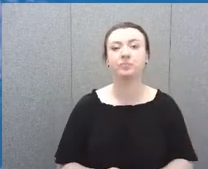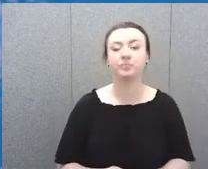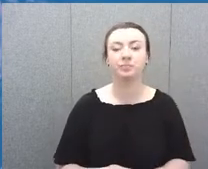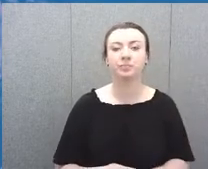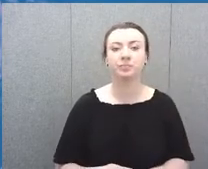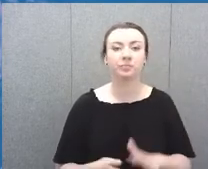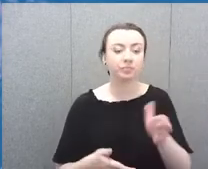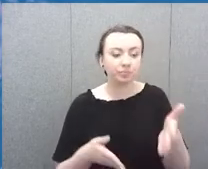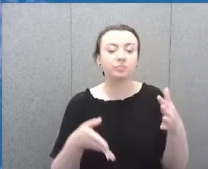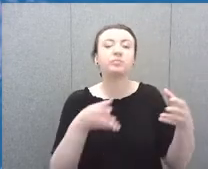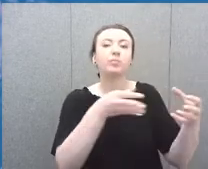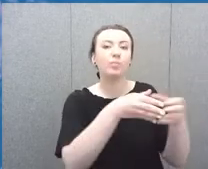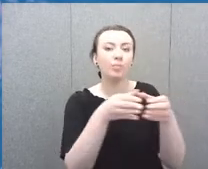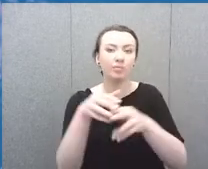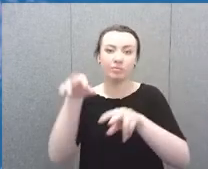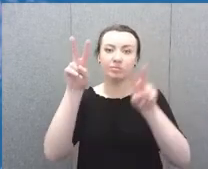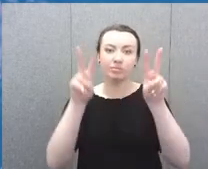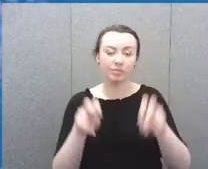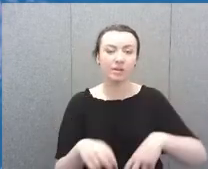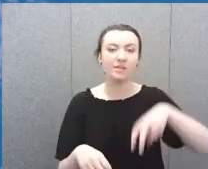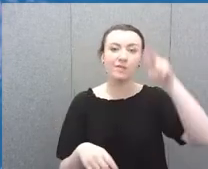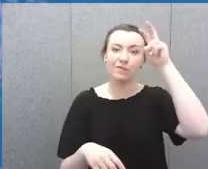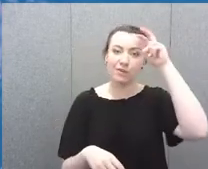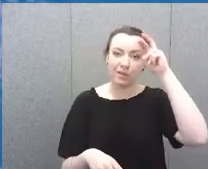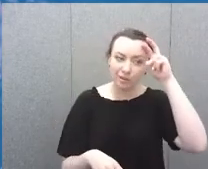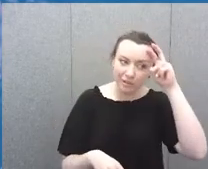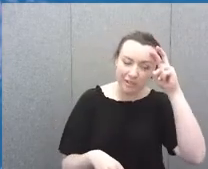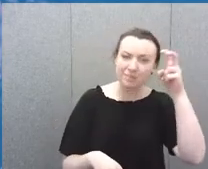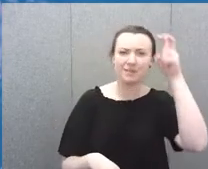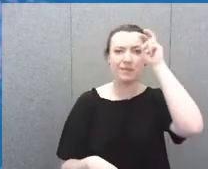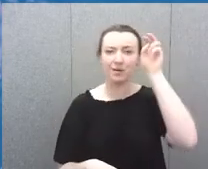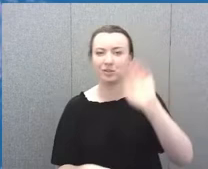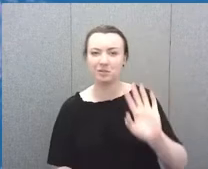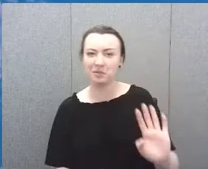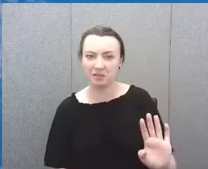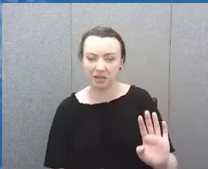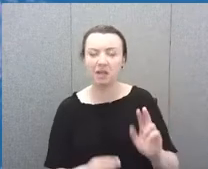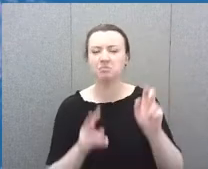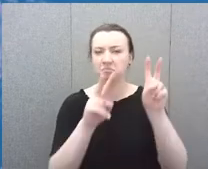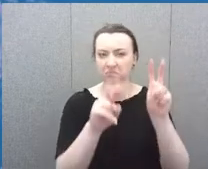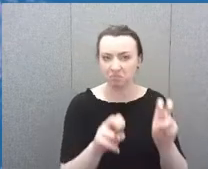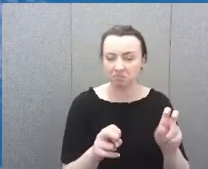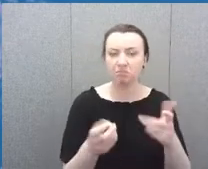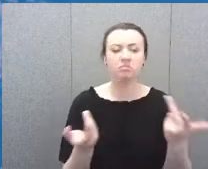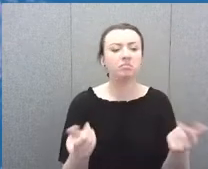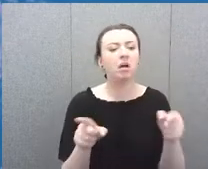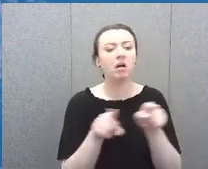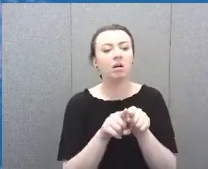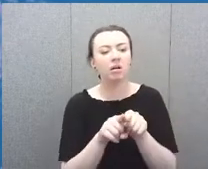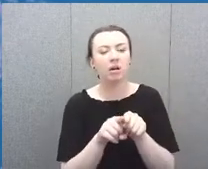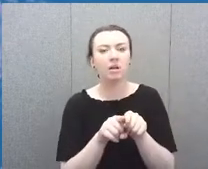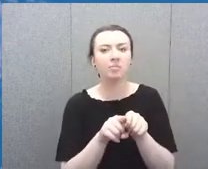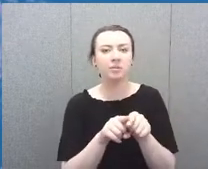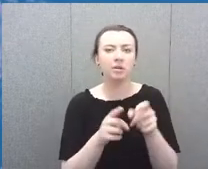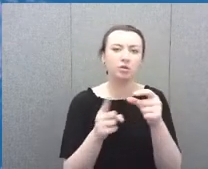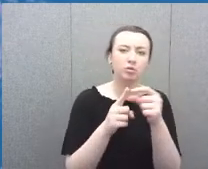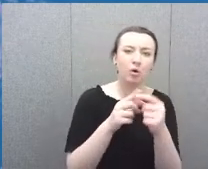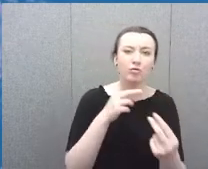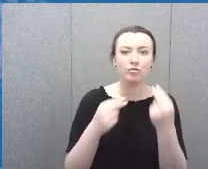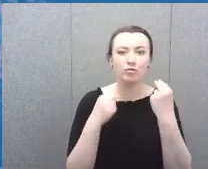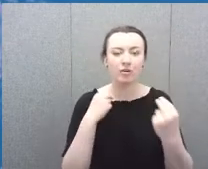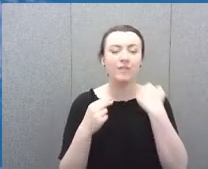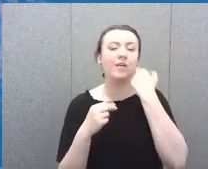странно не звучало, но это оксиморон, эти правительственные и